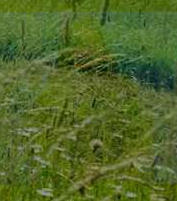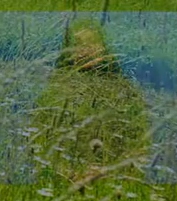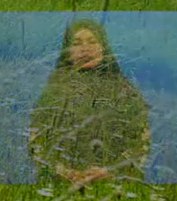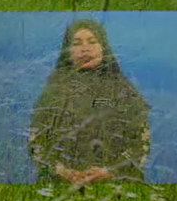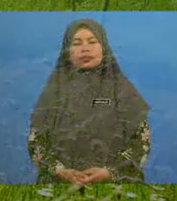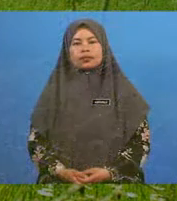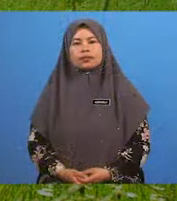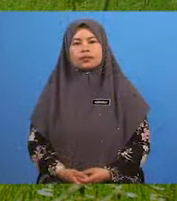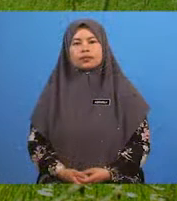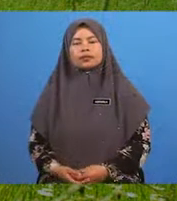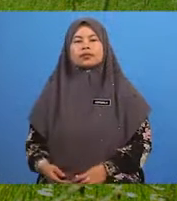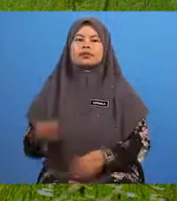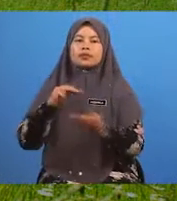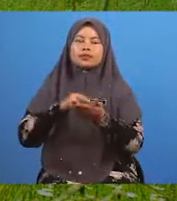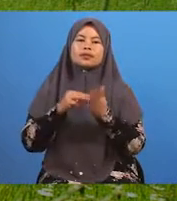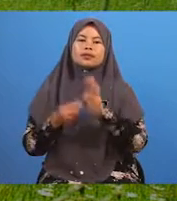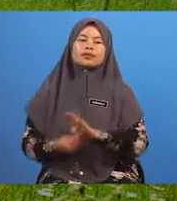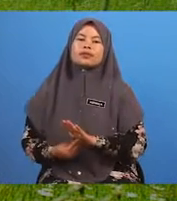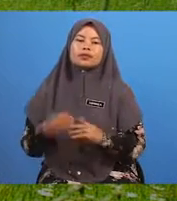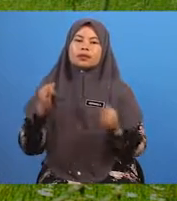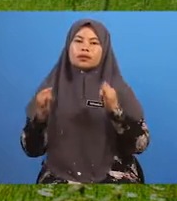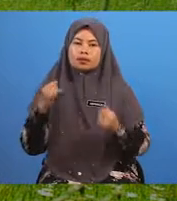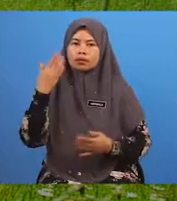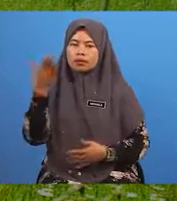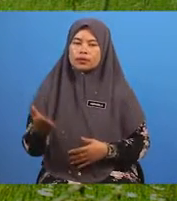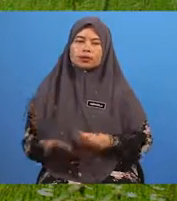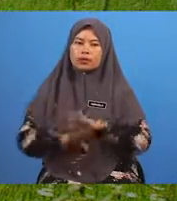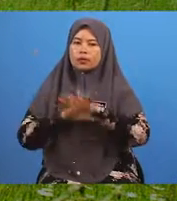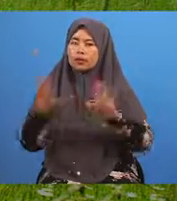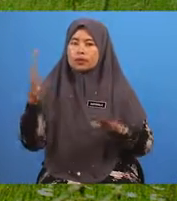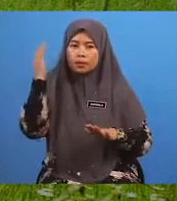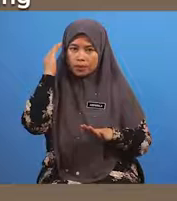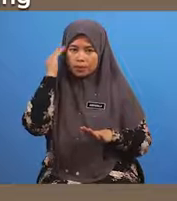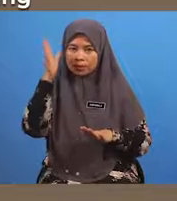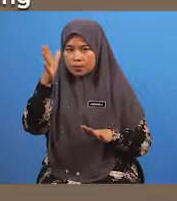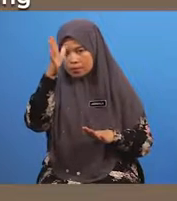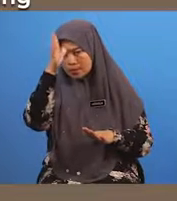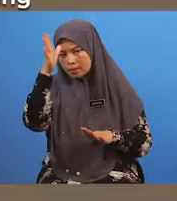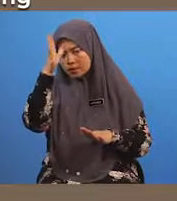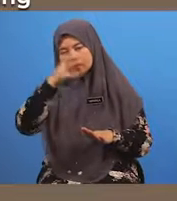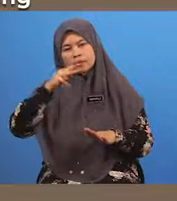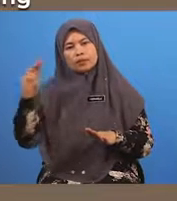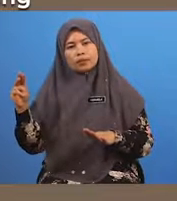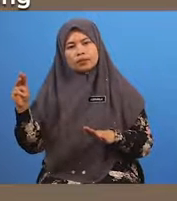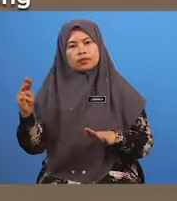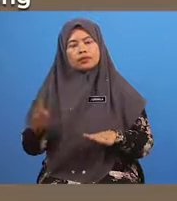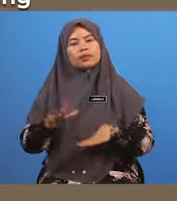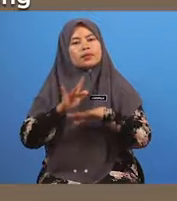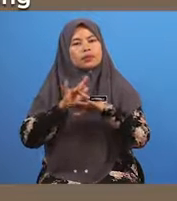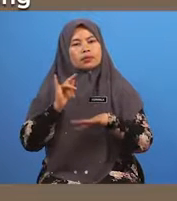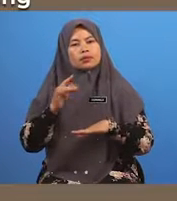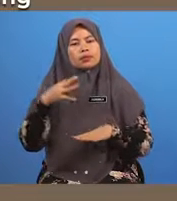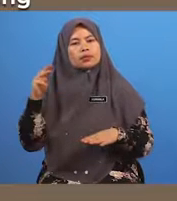ومواليكم. Maksudnya, jika kamu tidak mengetahui bapa-bapa mereka, maka panggillah mereka